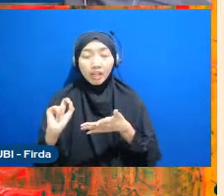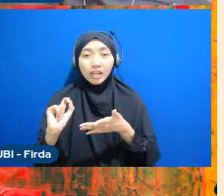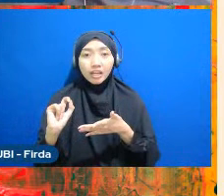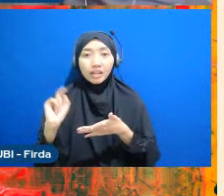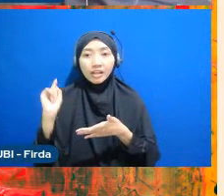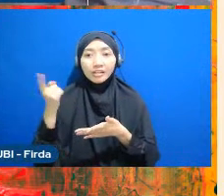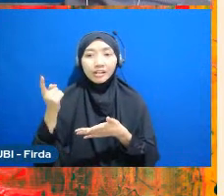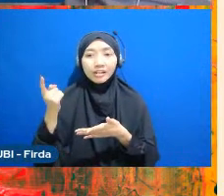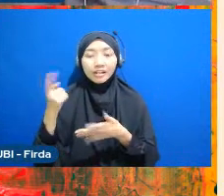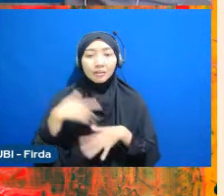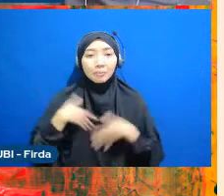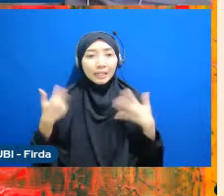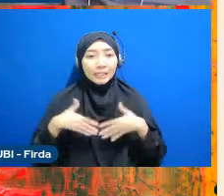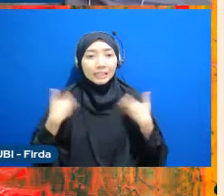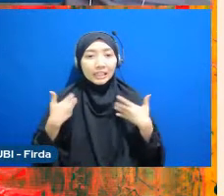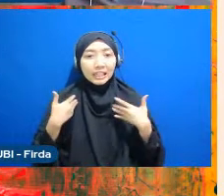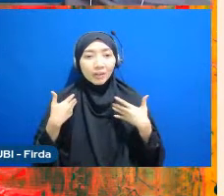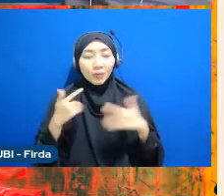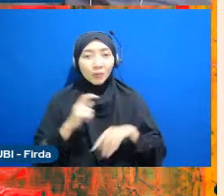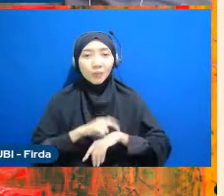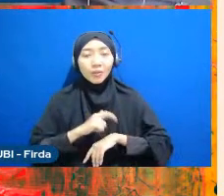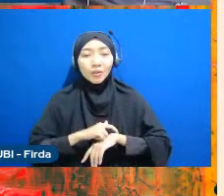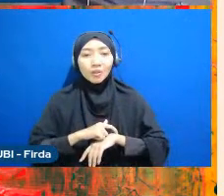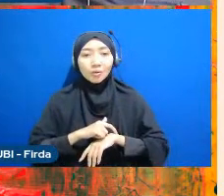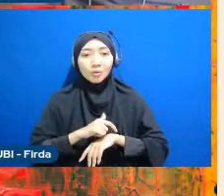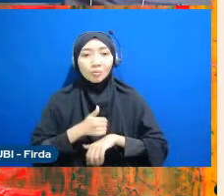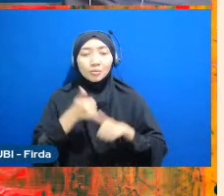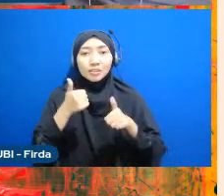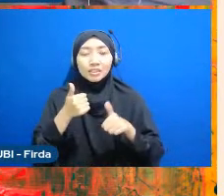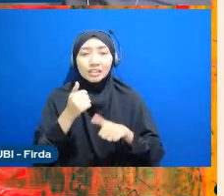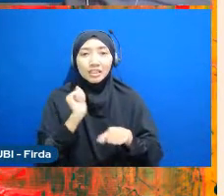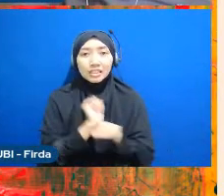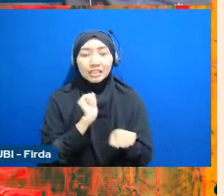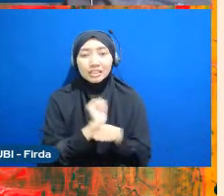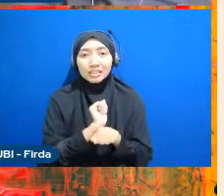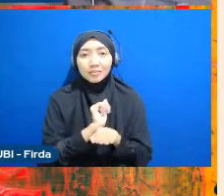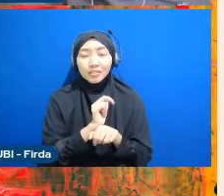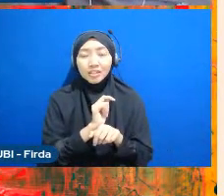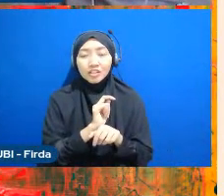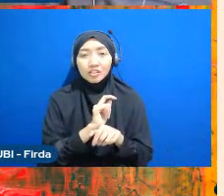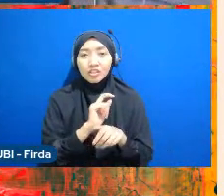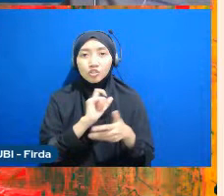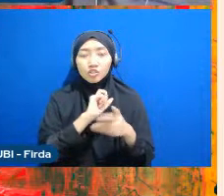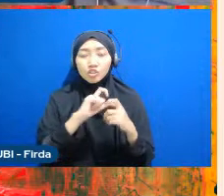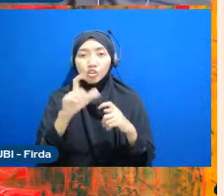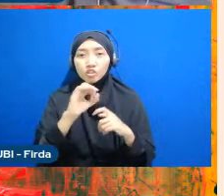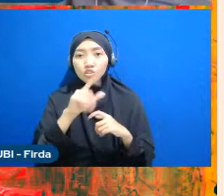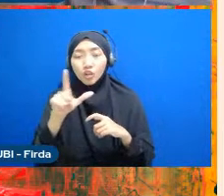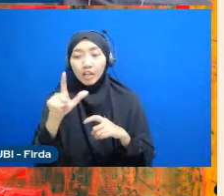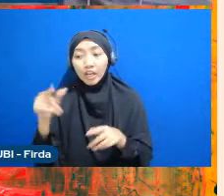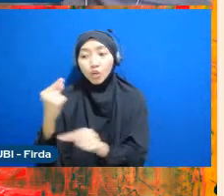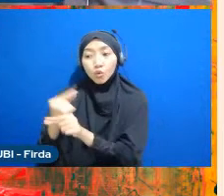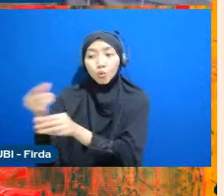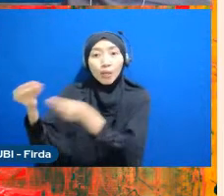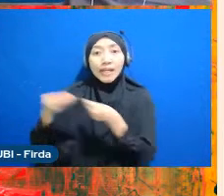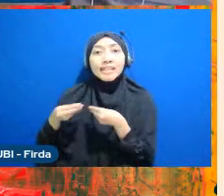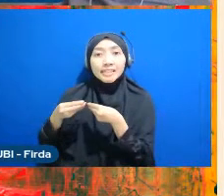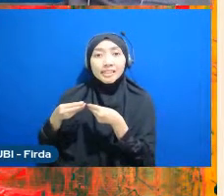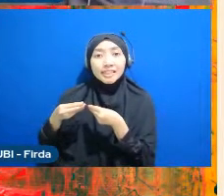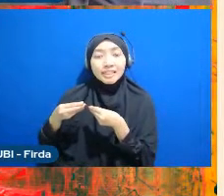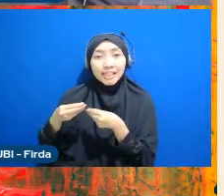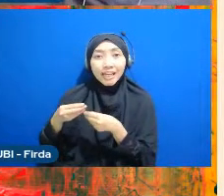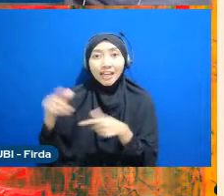yang bahagia ketika tiba-tiba dia mampu mengerjakan soal, kemudian dikasih hadiah sama gurunya, itu surprise banget, bahagia